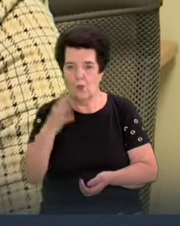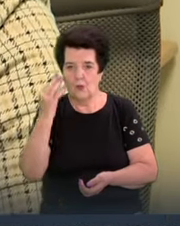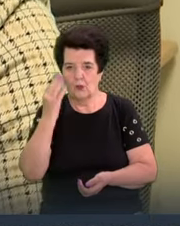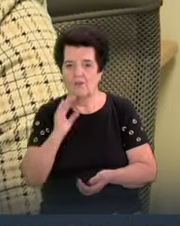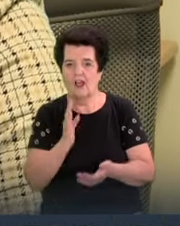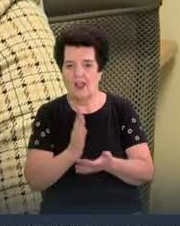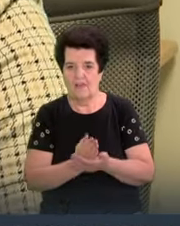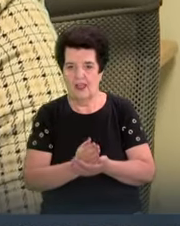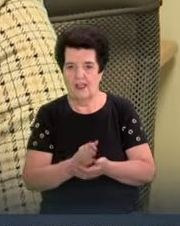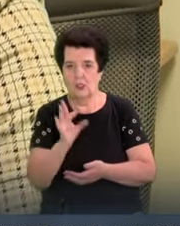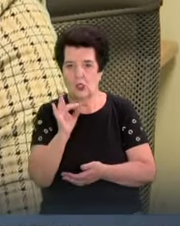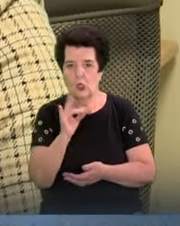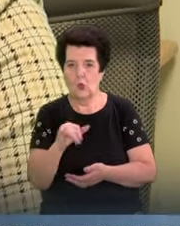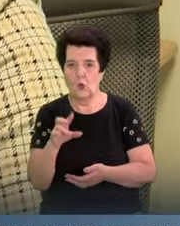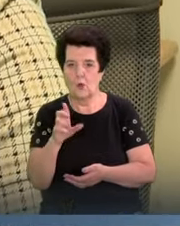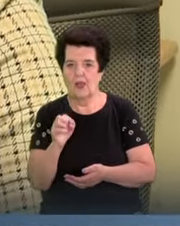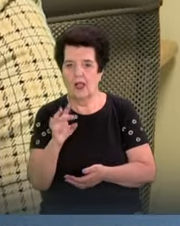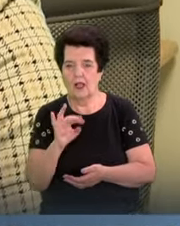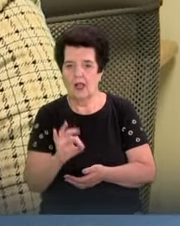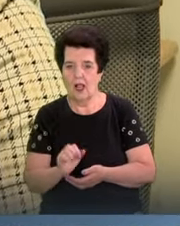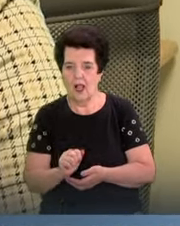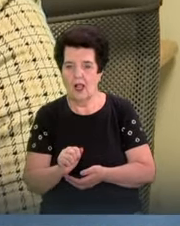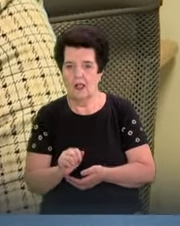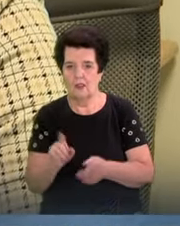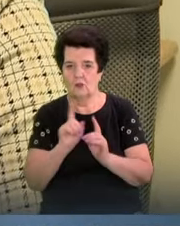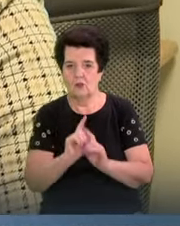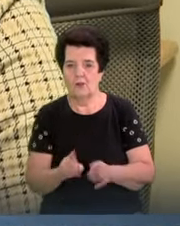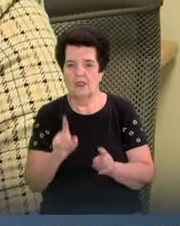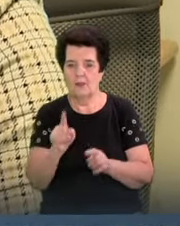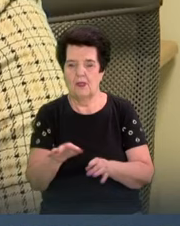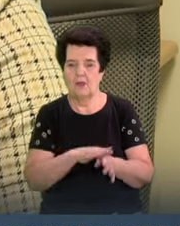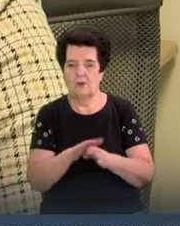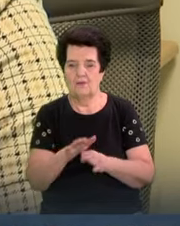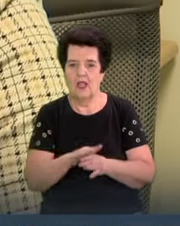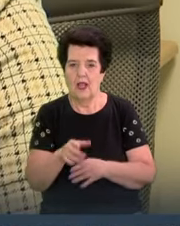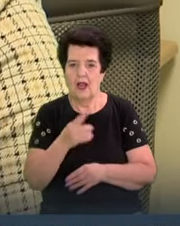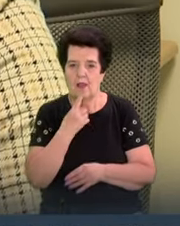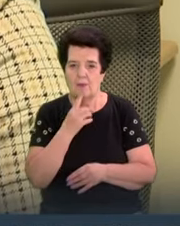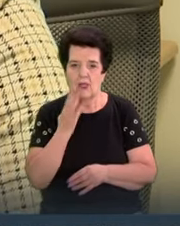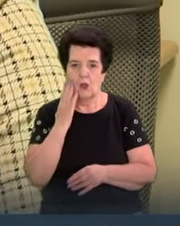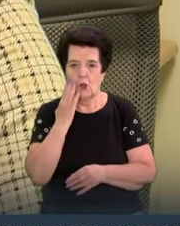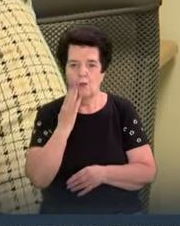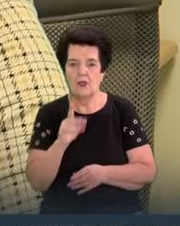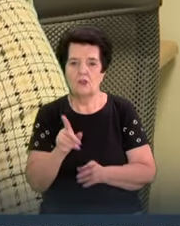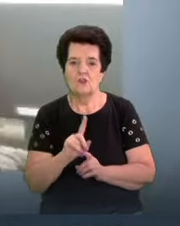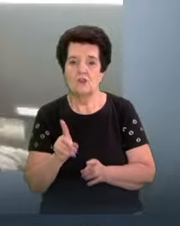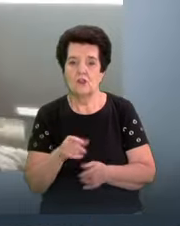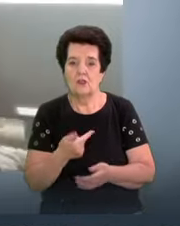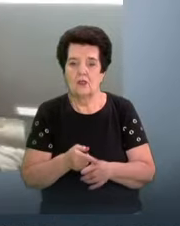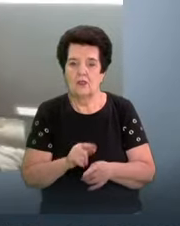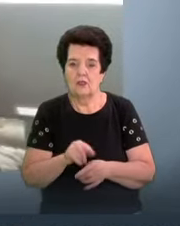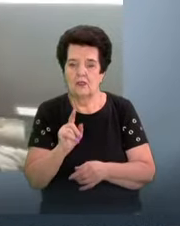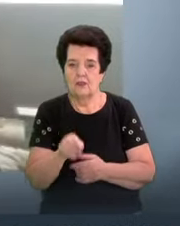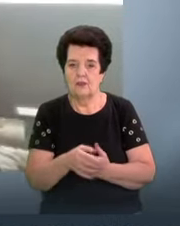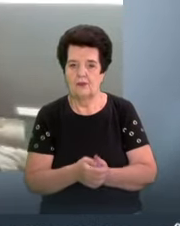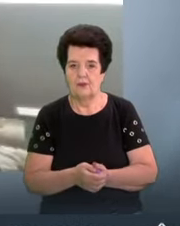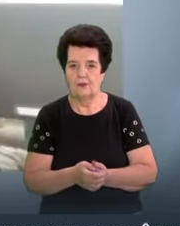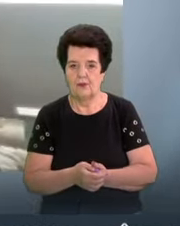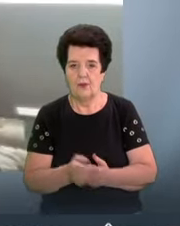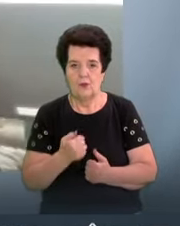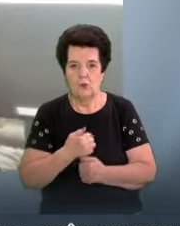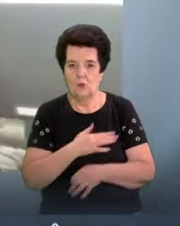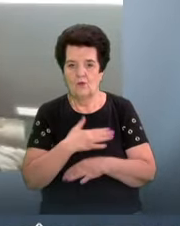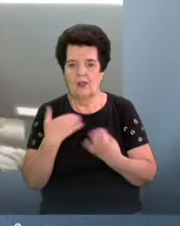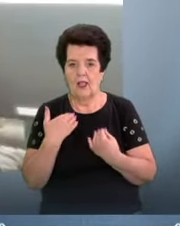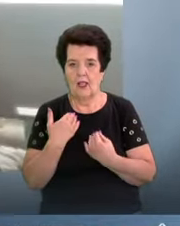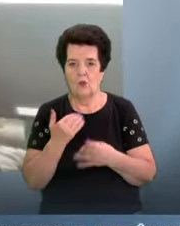rubrică deosebită despre cultivarea limbii române. Ce va presupune mai exact aceasta? Nu vreau să mă